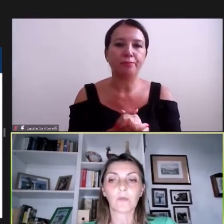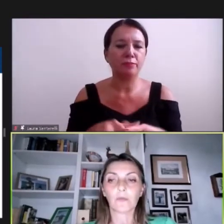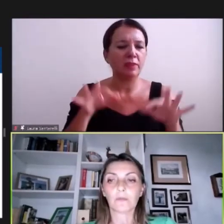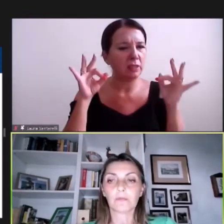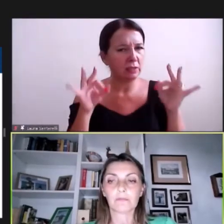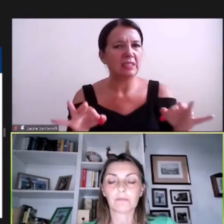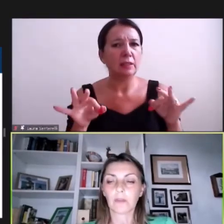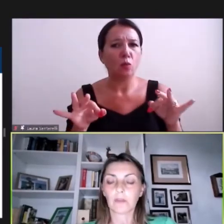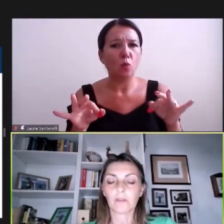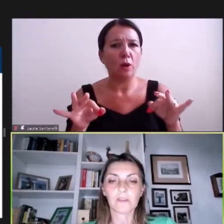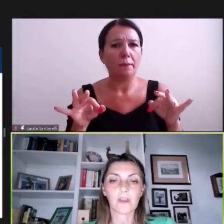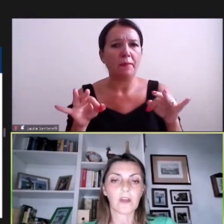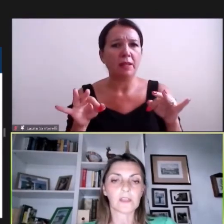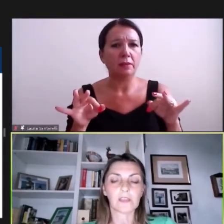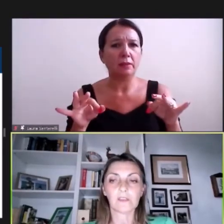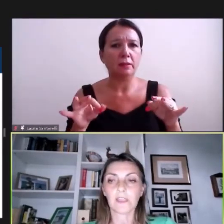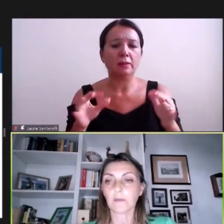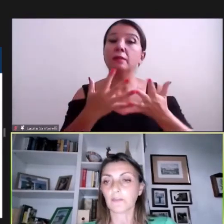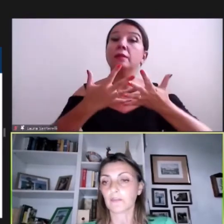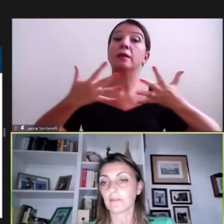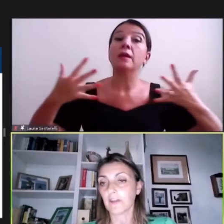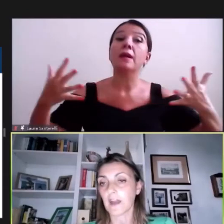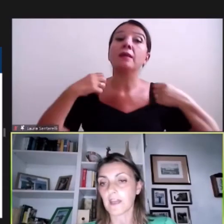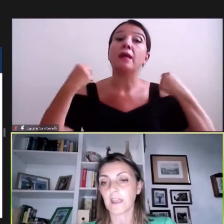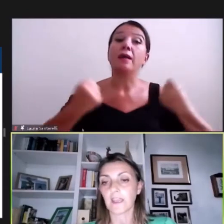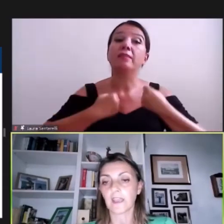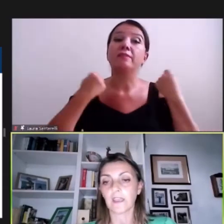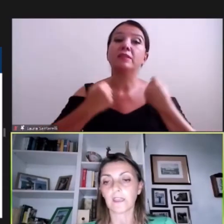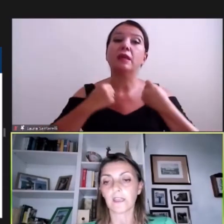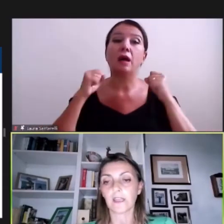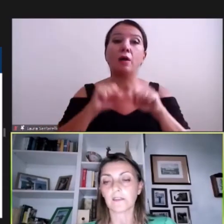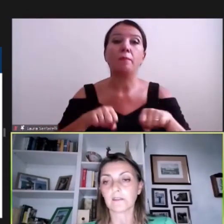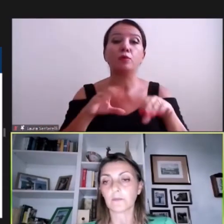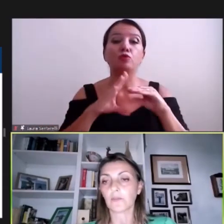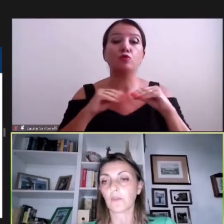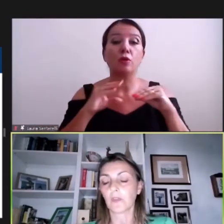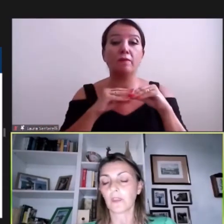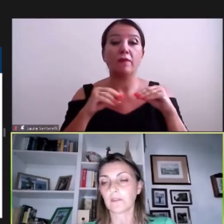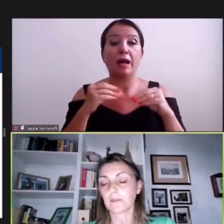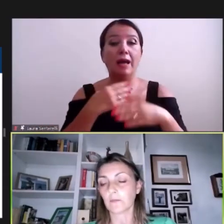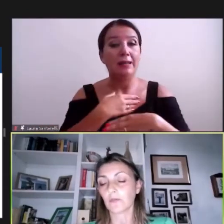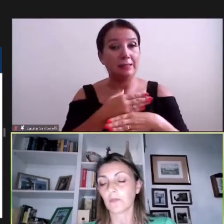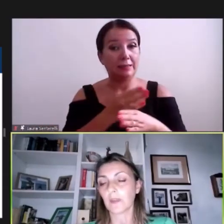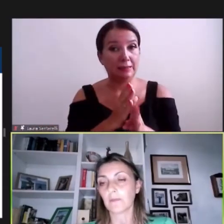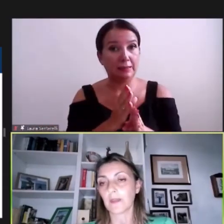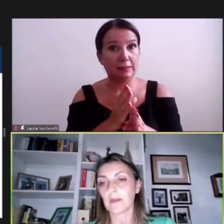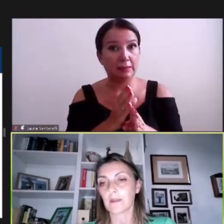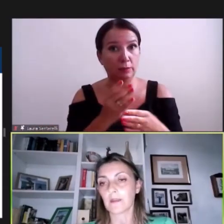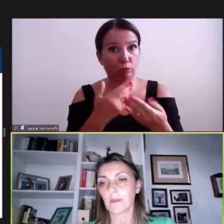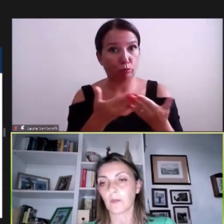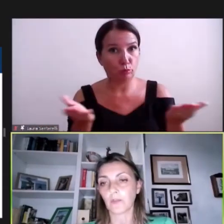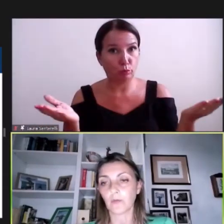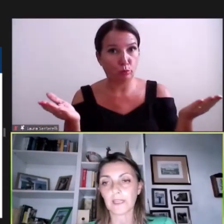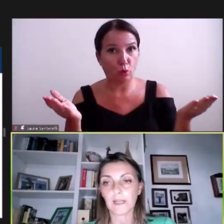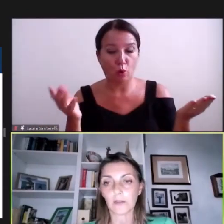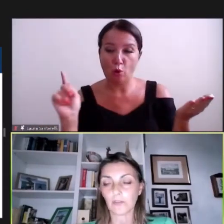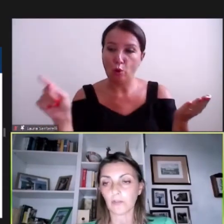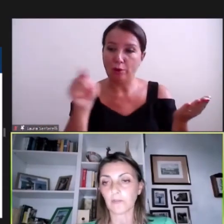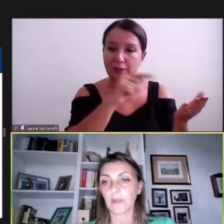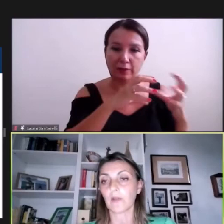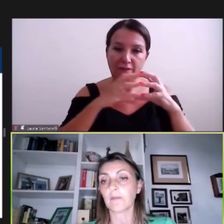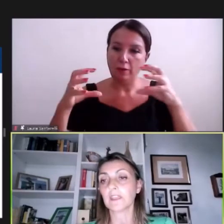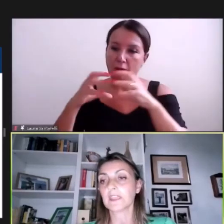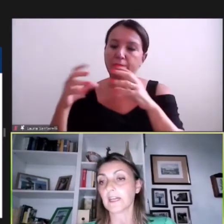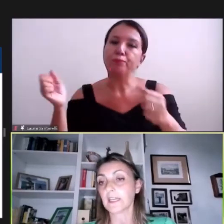Sicuramente grossa attività la possono fare nella distribuzione, i distributori per quanto riguarda la lotta